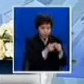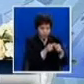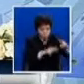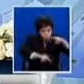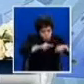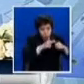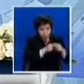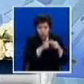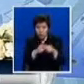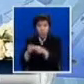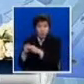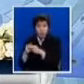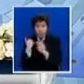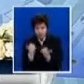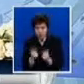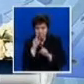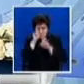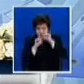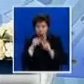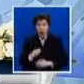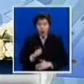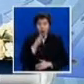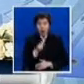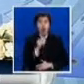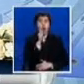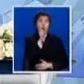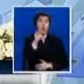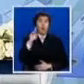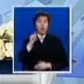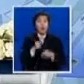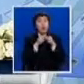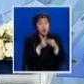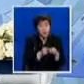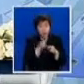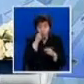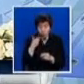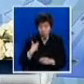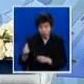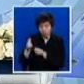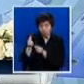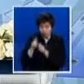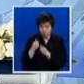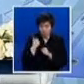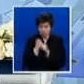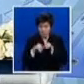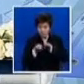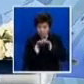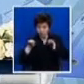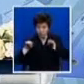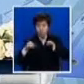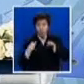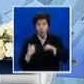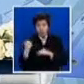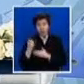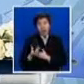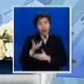อย่างชัดเจนแล้วว่าสถานศึกษาที่ได้โอนไปยังองค์กรปกครองส่วนท้องถิ่นนั้นปรากฏว่ามีคุณภาพมาตรฐานหลังจากการถ่ายโอนไป